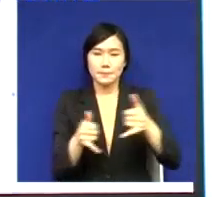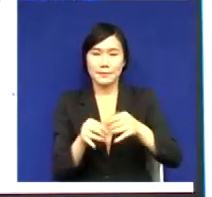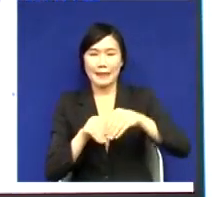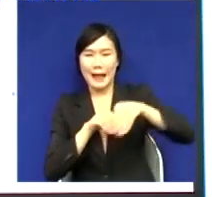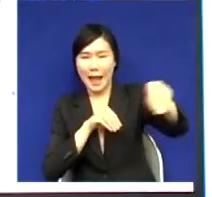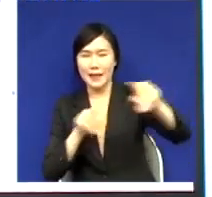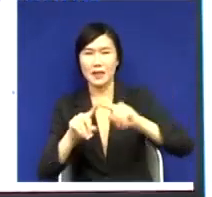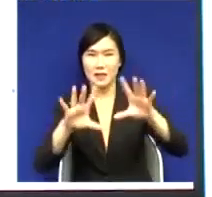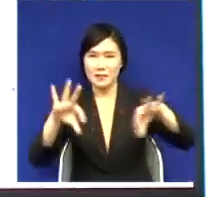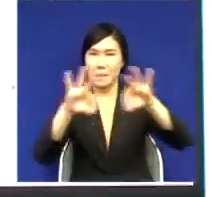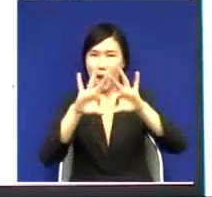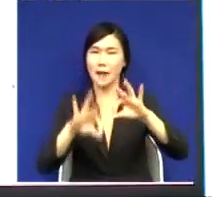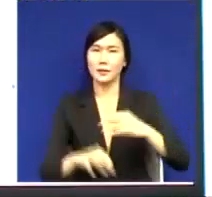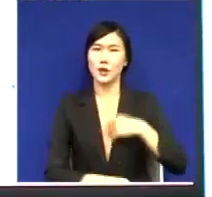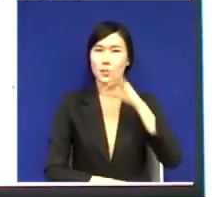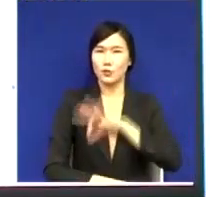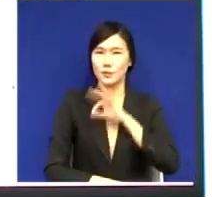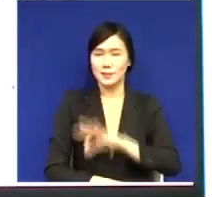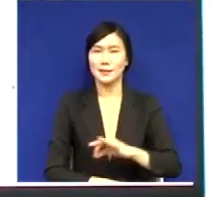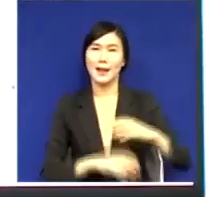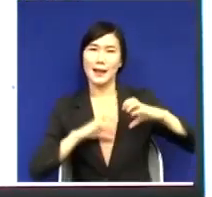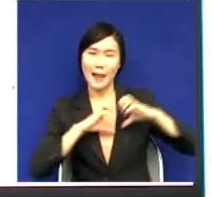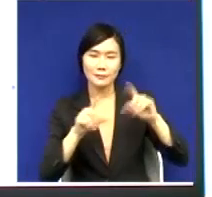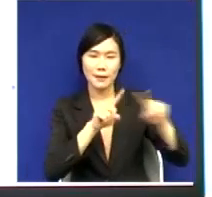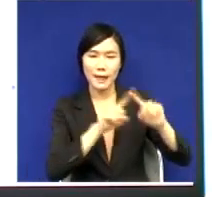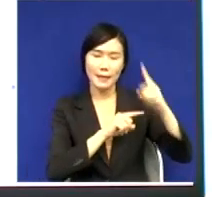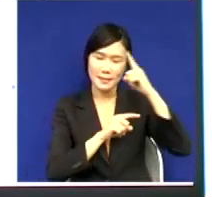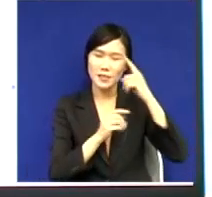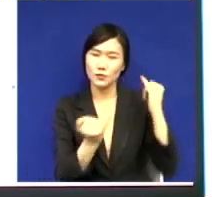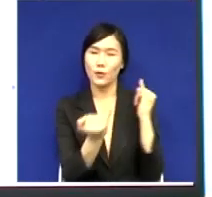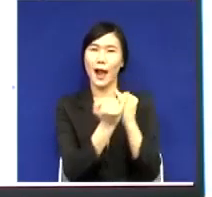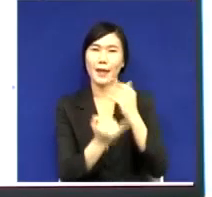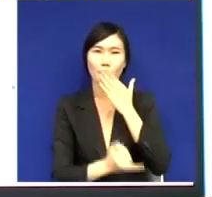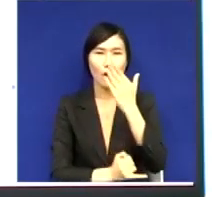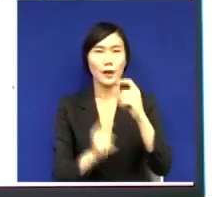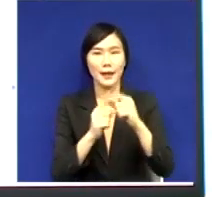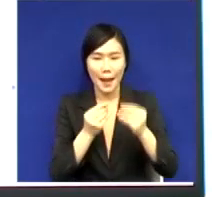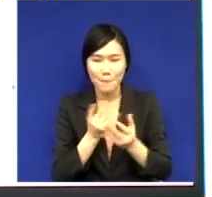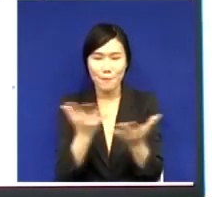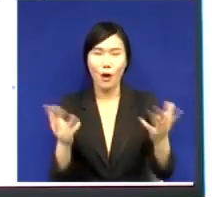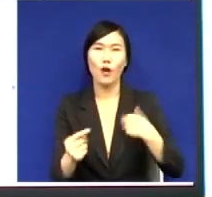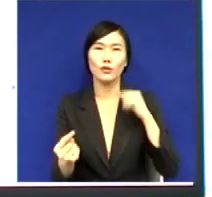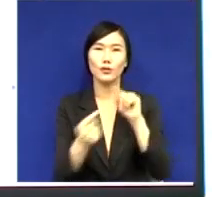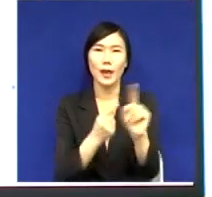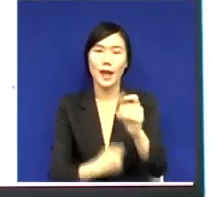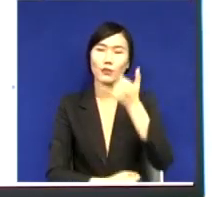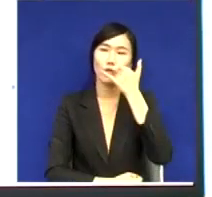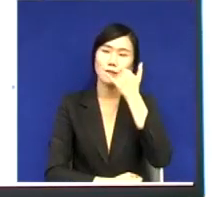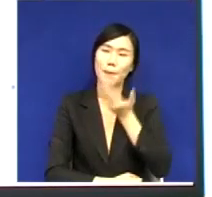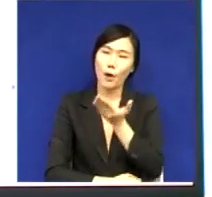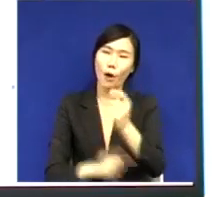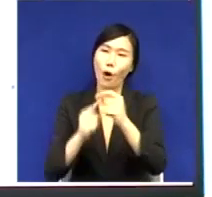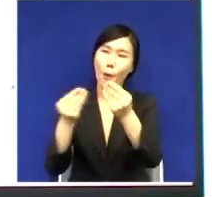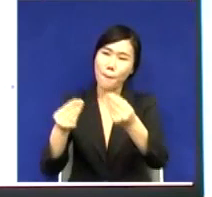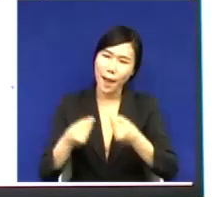างด้านความรู้สึกและจิตใจนะคะก็ขอพรทางใจนะคะและขอให้เราได้อุ่นใ